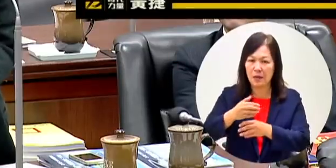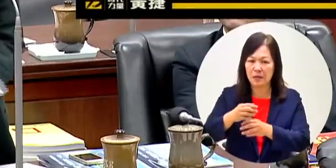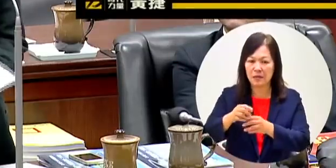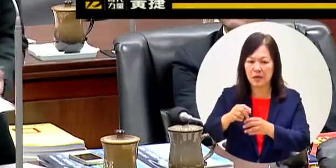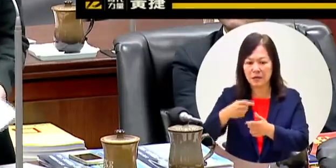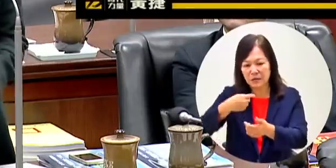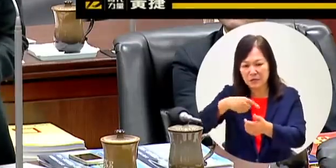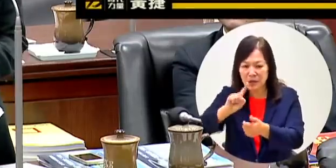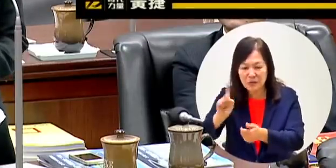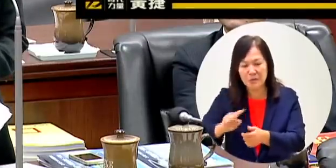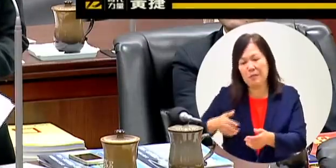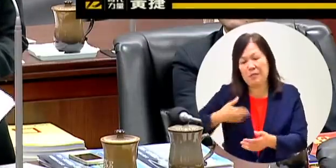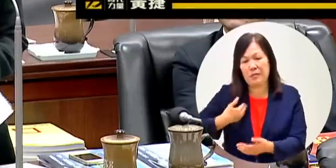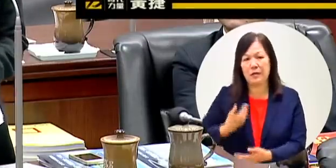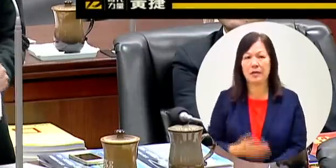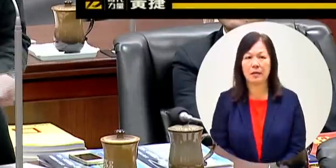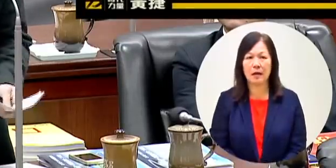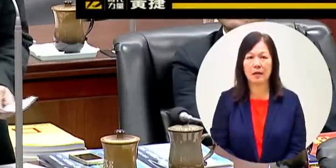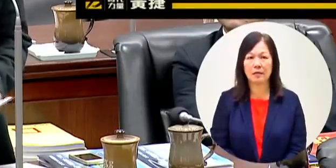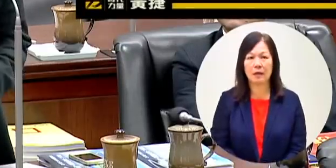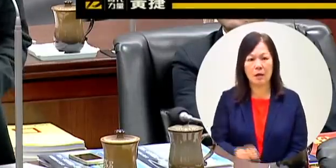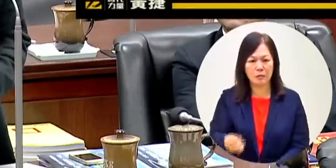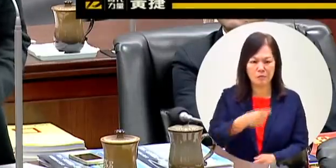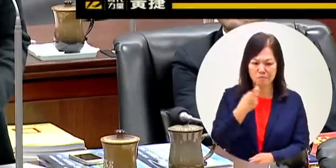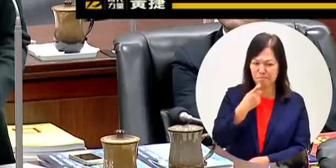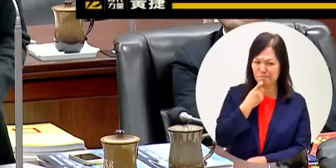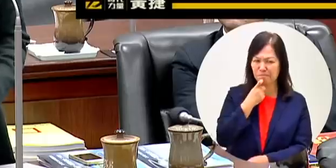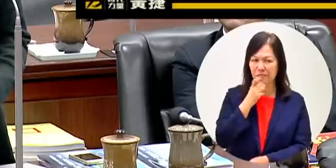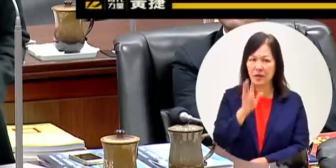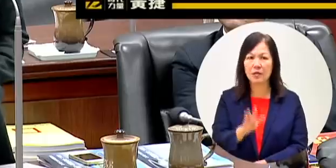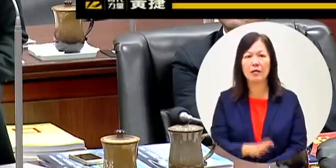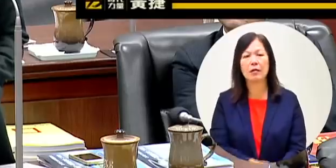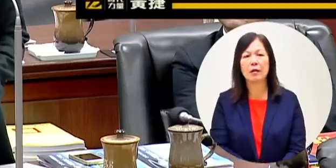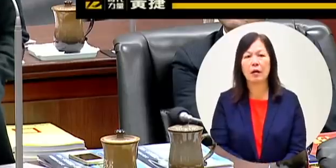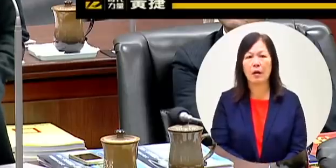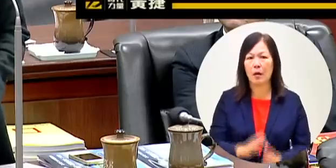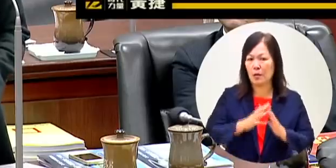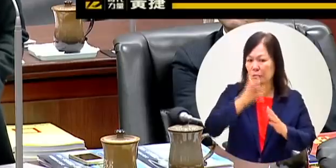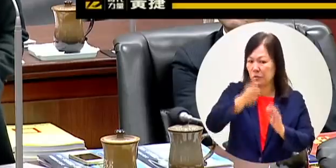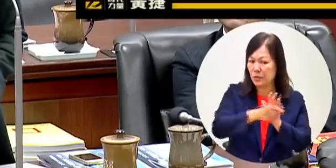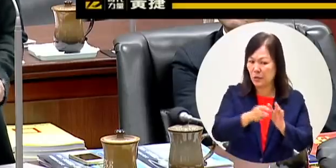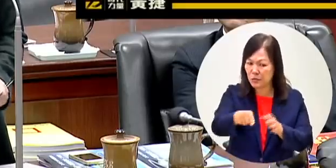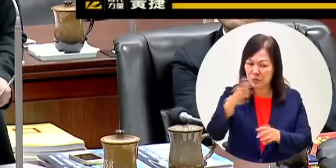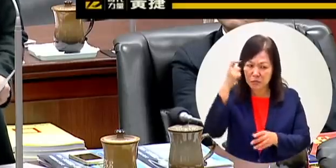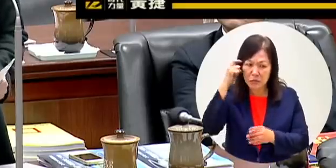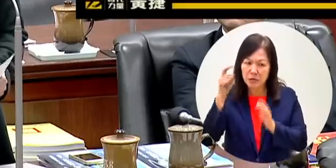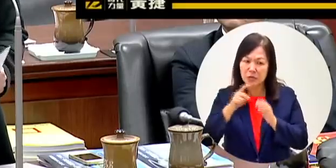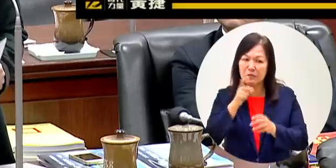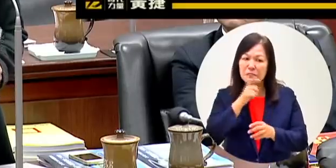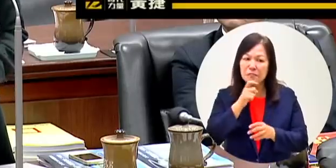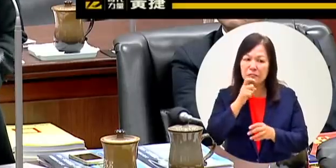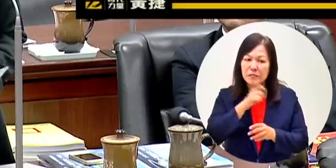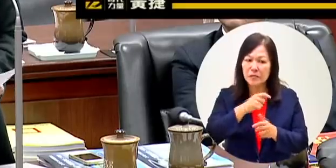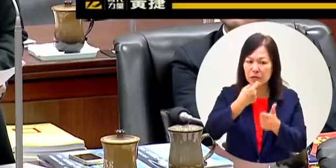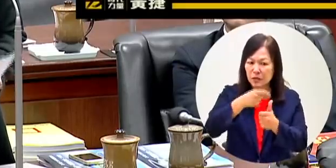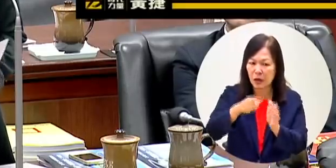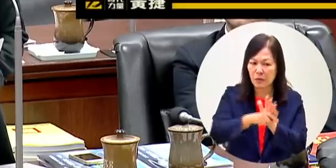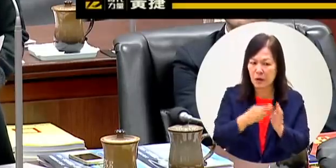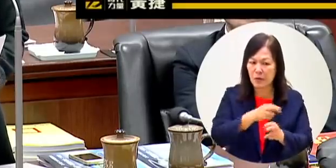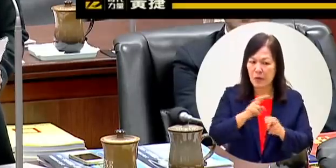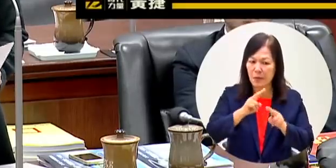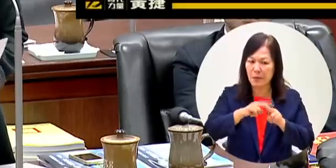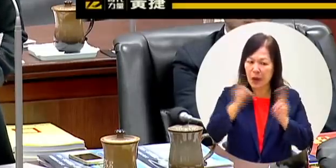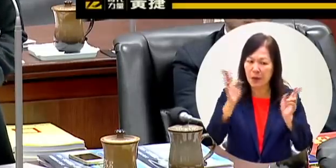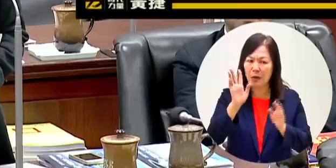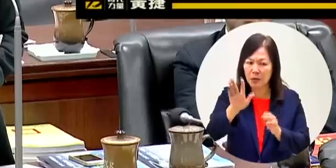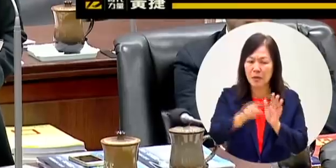们是很存疑的，不知道说市长为什么会认为现在的性教育太开放，而不去正视说现在性教育对于大